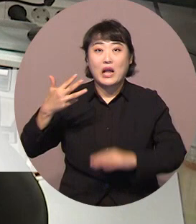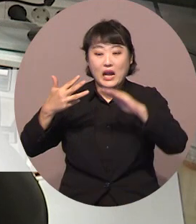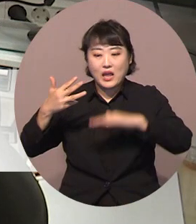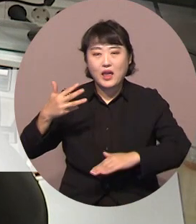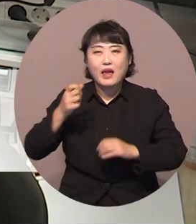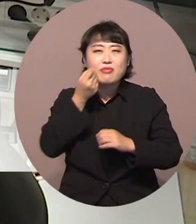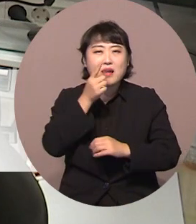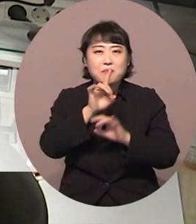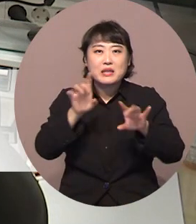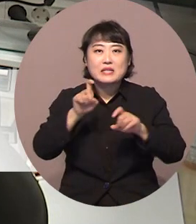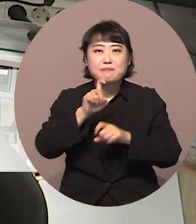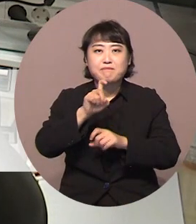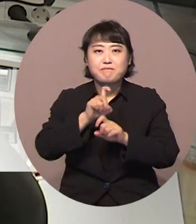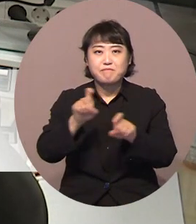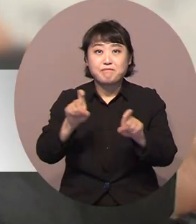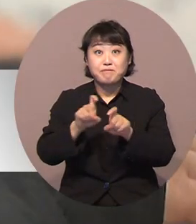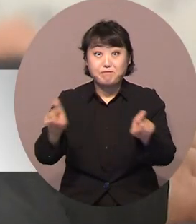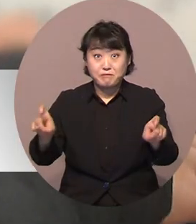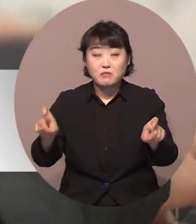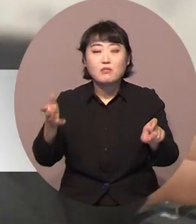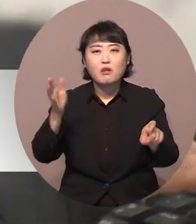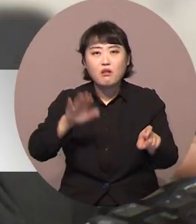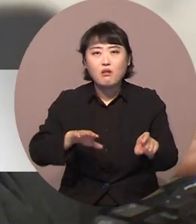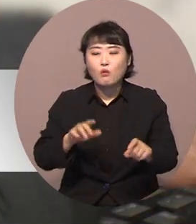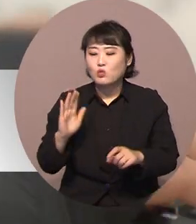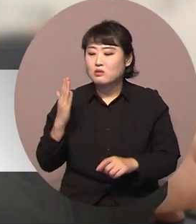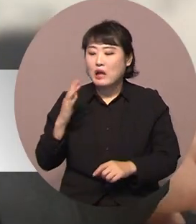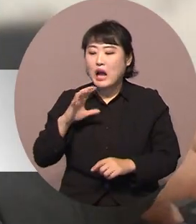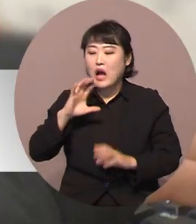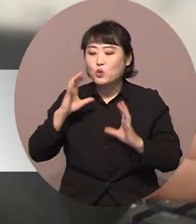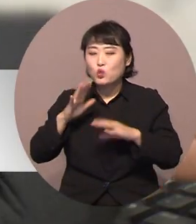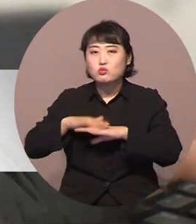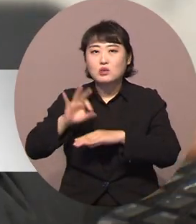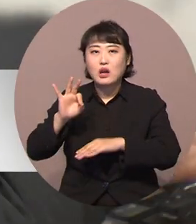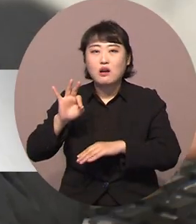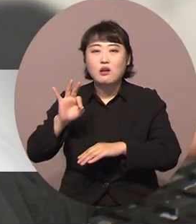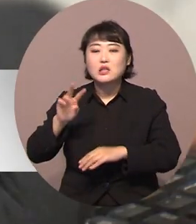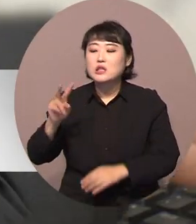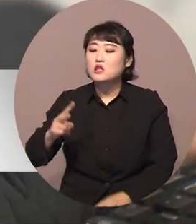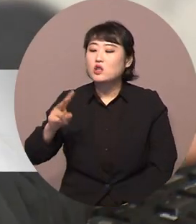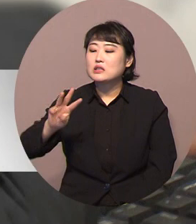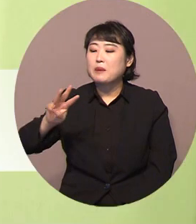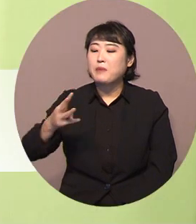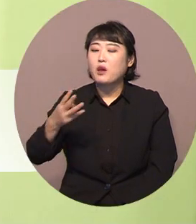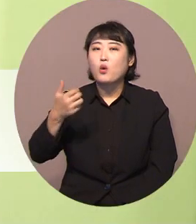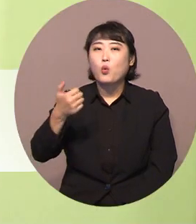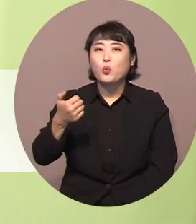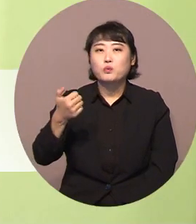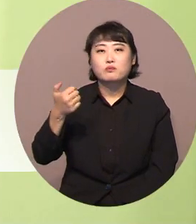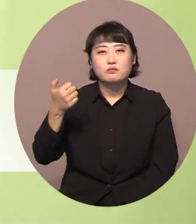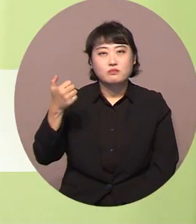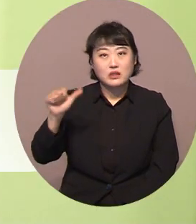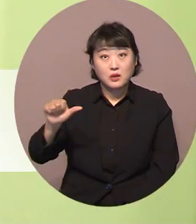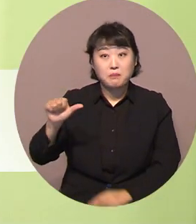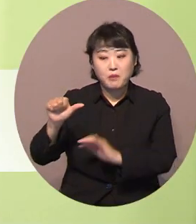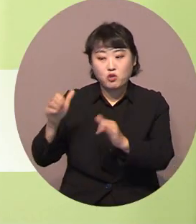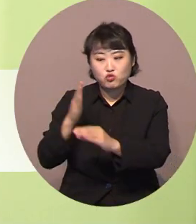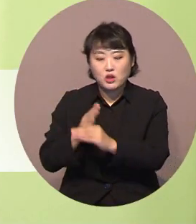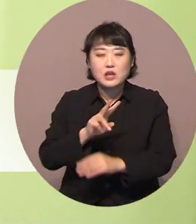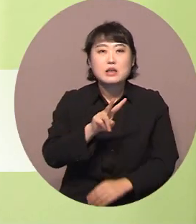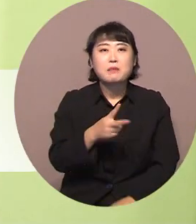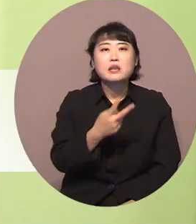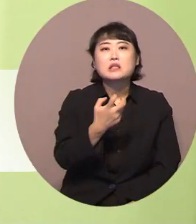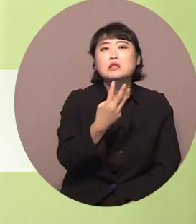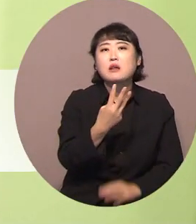10만 원씩 지급하는 수당으로 예산군은 최근 아동 수당 대상자 235명 중 2011은